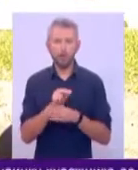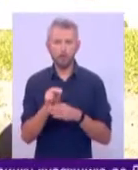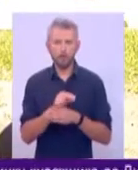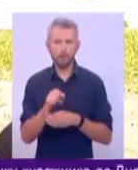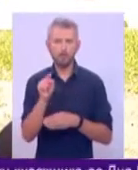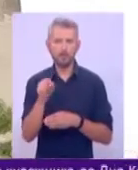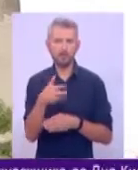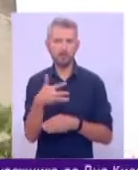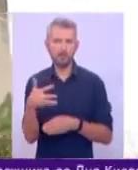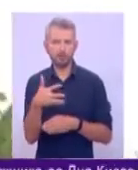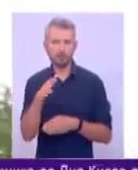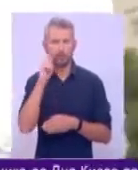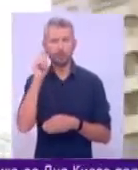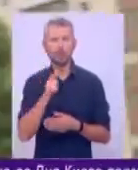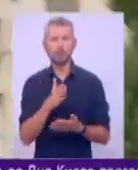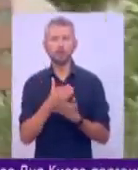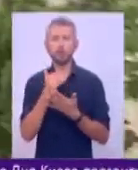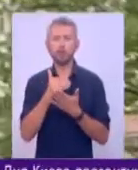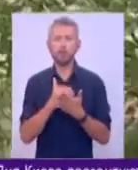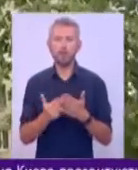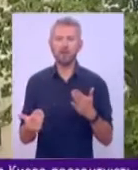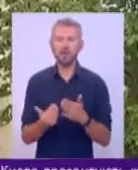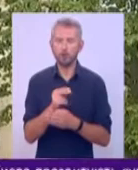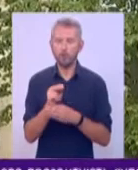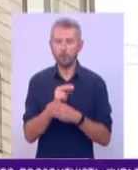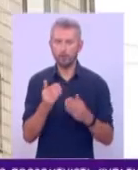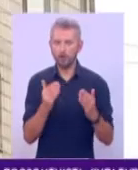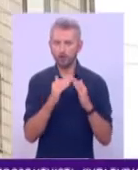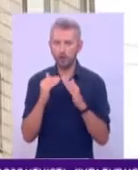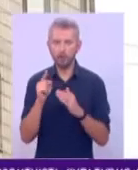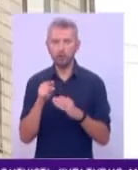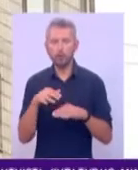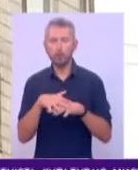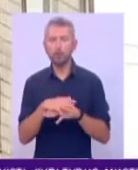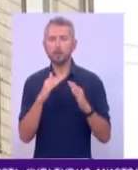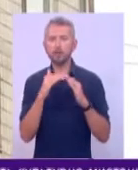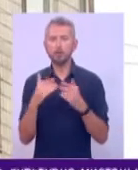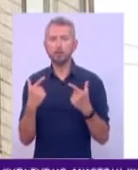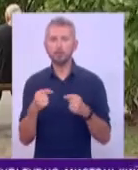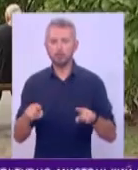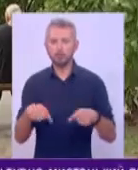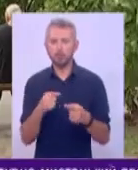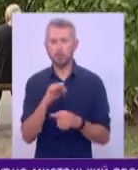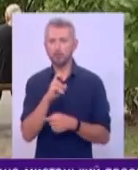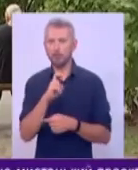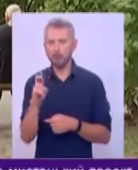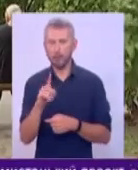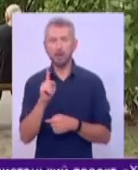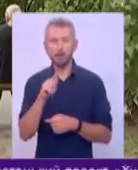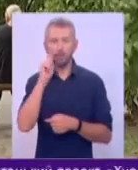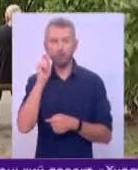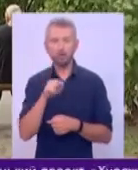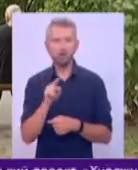тамтешніх хрущівок. В Україні існують програми з відновлення житла, але вони розраховані на будинки, у яких утворено ОСББ. Але в Україні